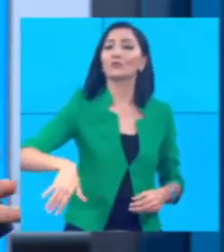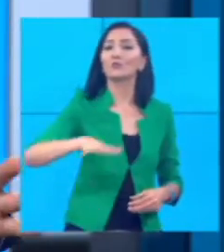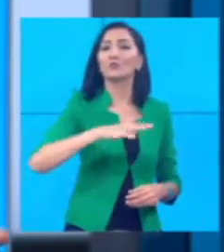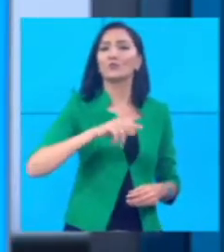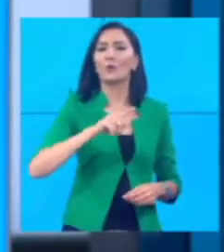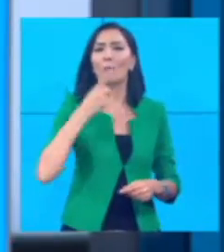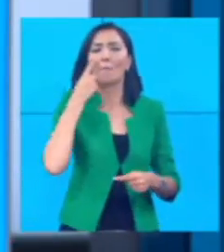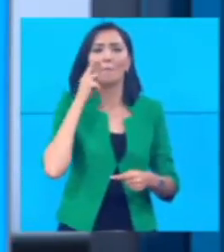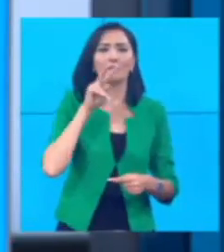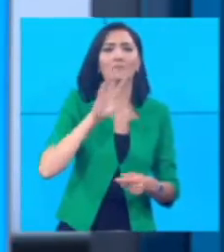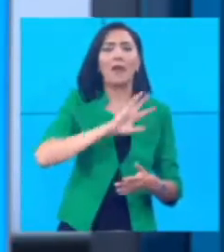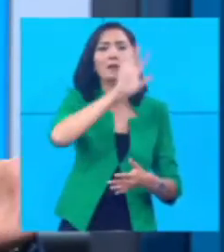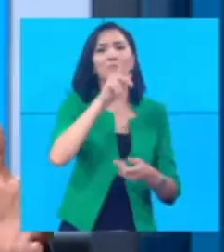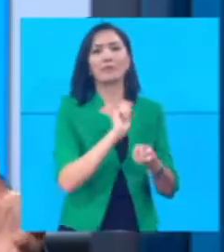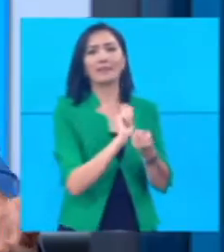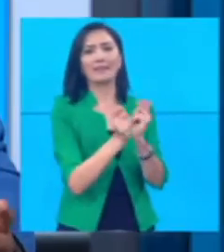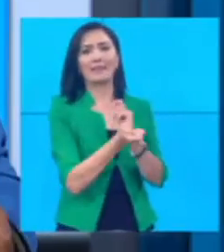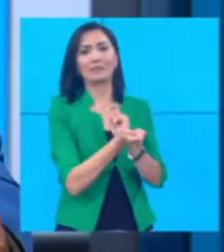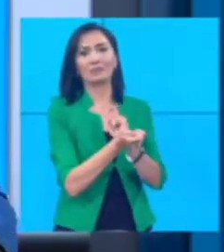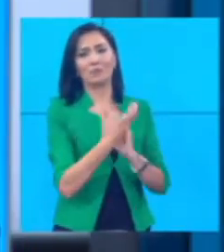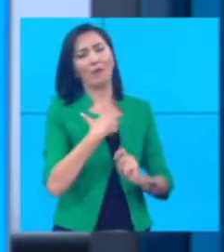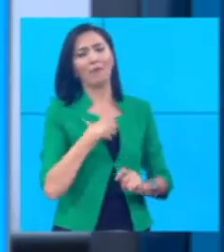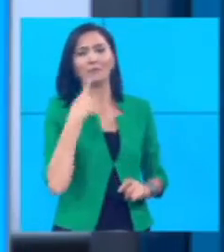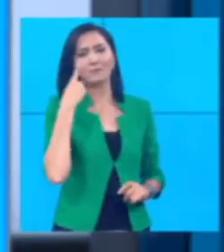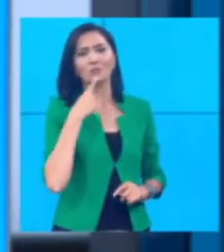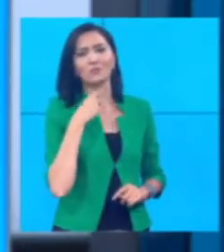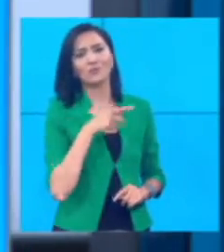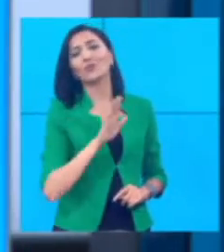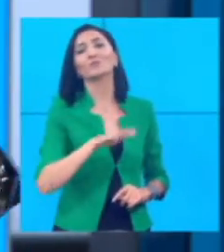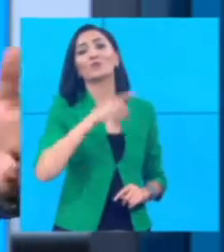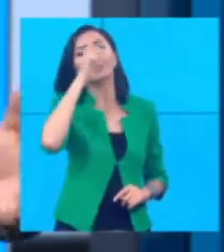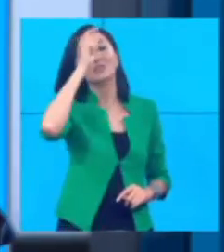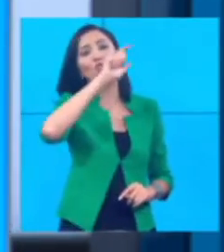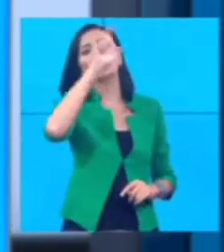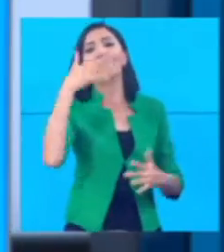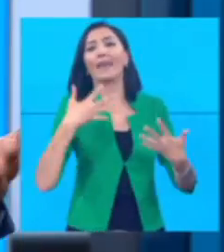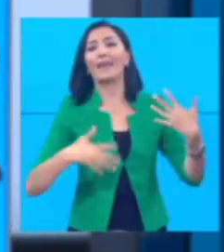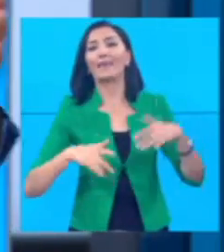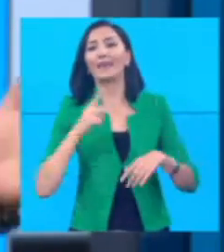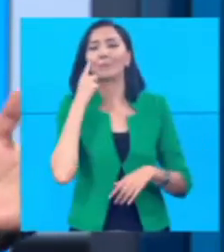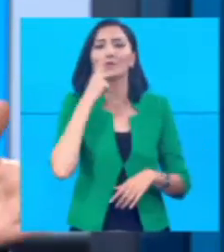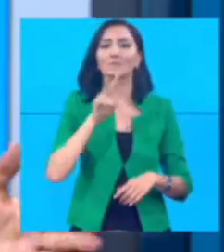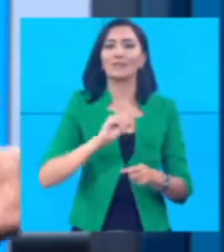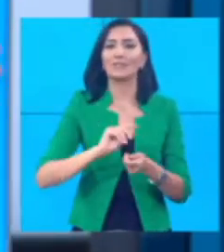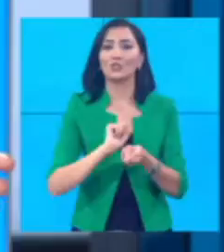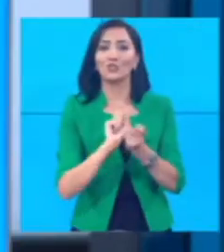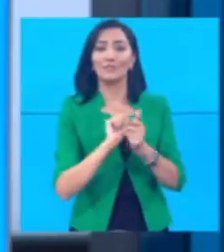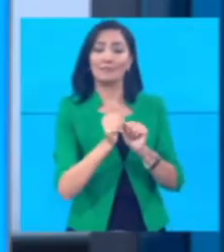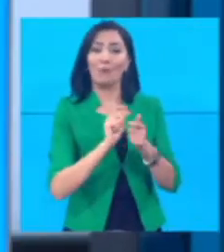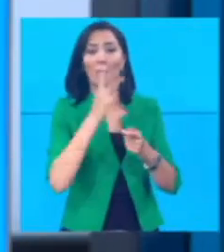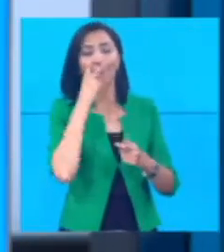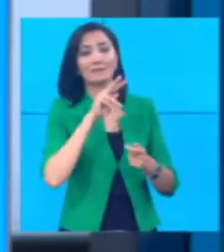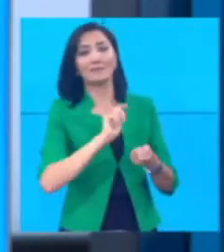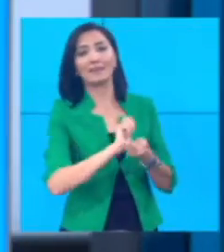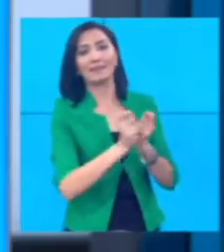tüm bakış açısı değişti diye düşünüyorum ben kendi açımdan. Sonra Türkiye'deki engelliye bakış açısı değiştikten sonra spora da